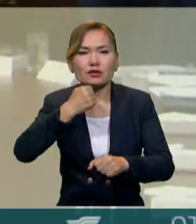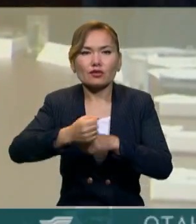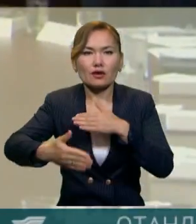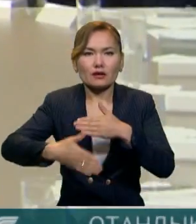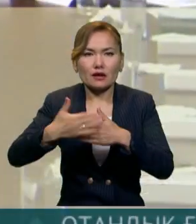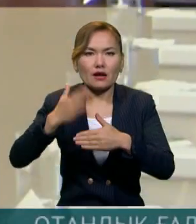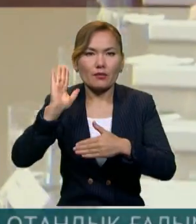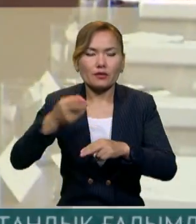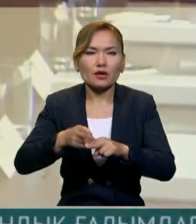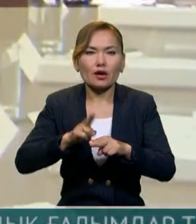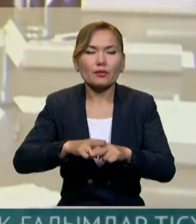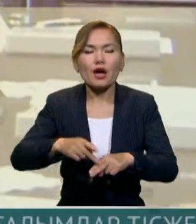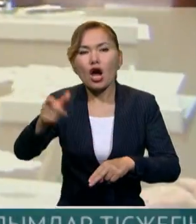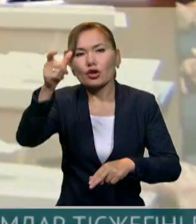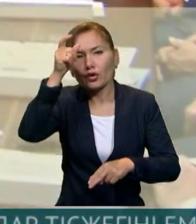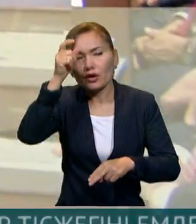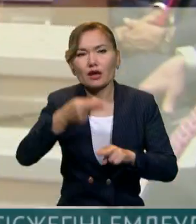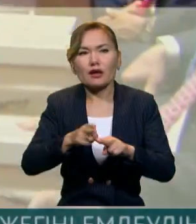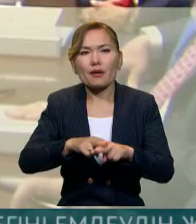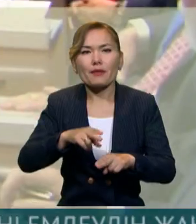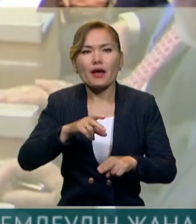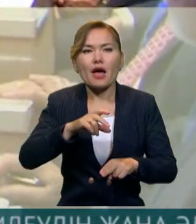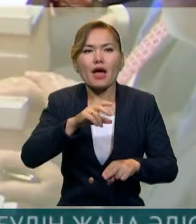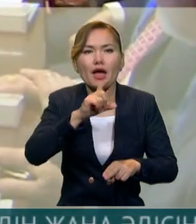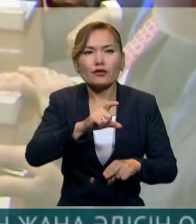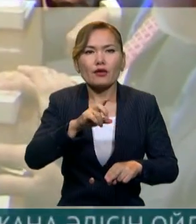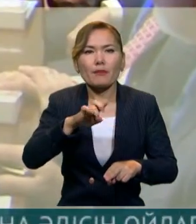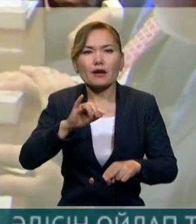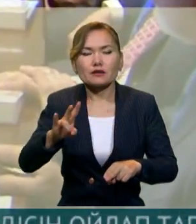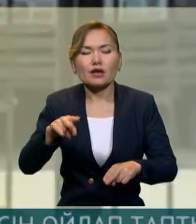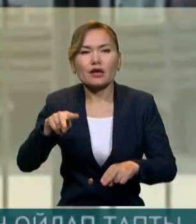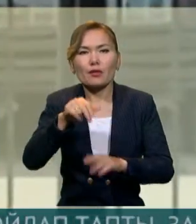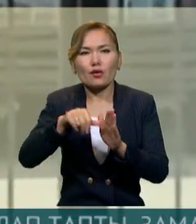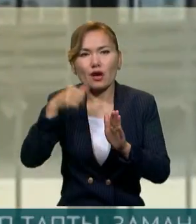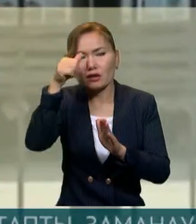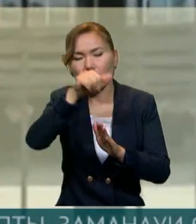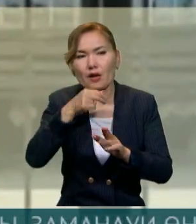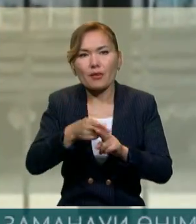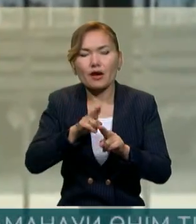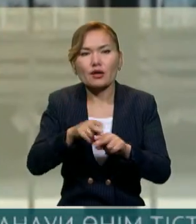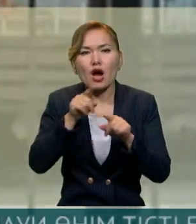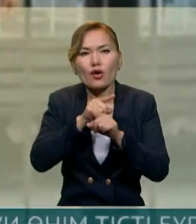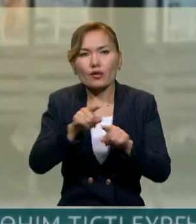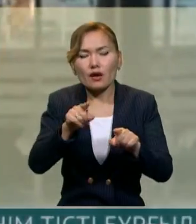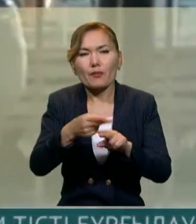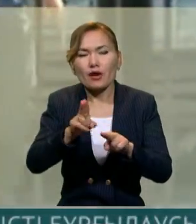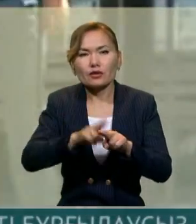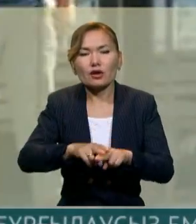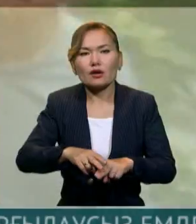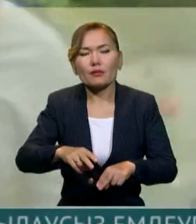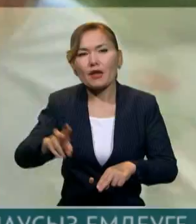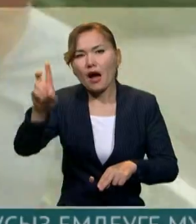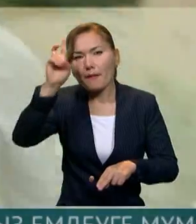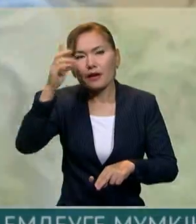күшейтеді. Түркияда қызмет еткен пастор Эндрю Брансон 2016 жылы діни уағышы Фетхуллах Гүленге қолдау көрсетті деген